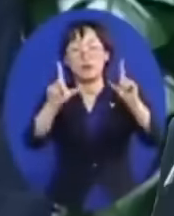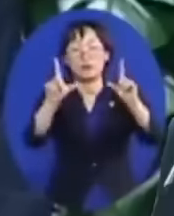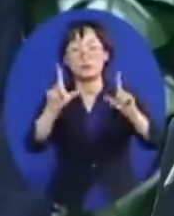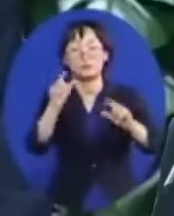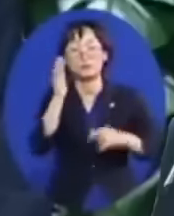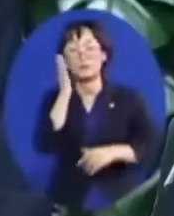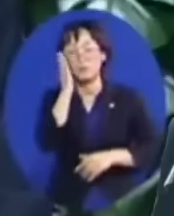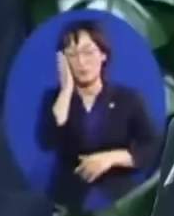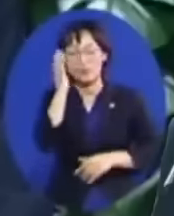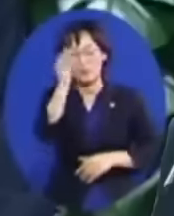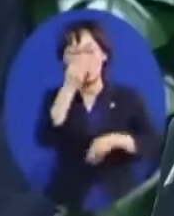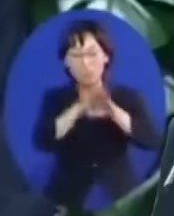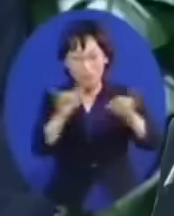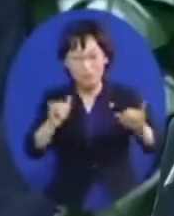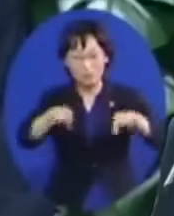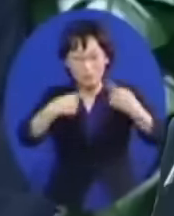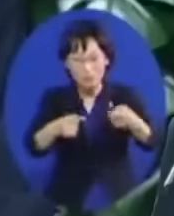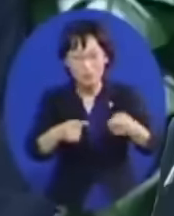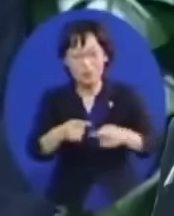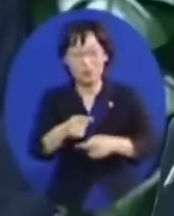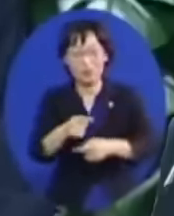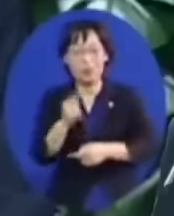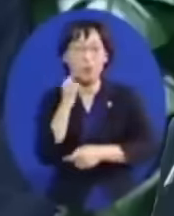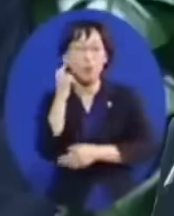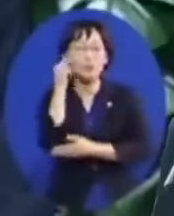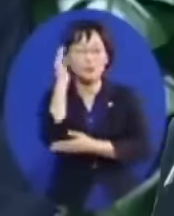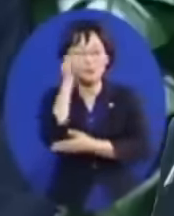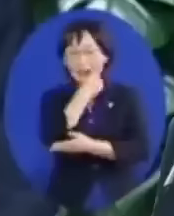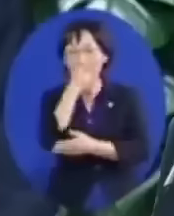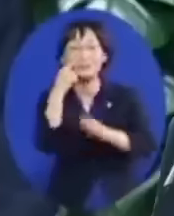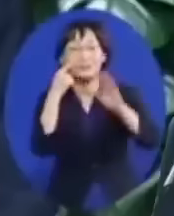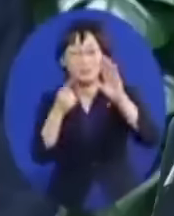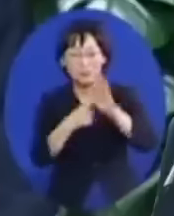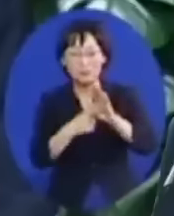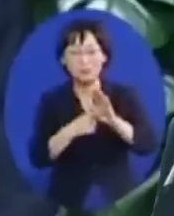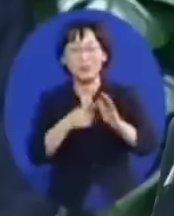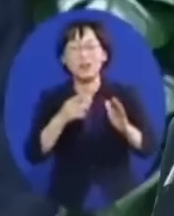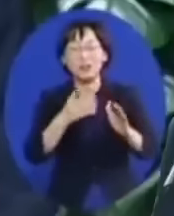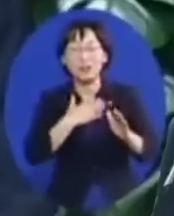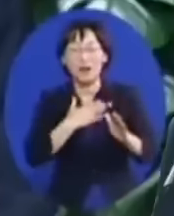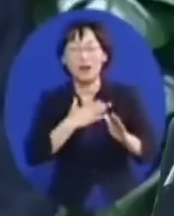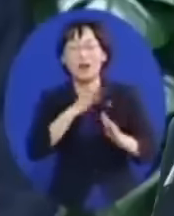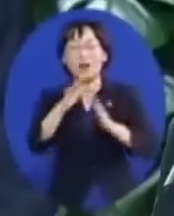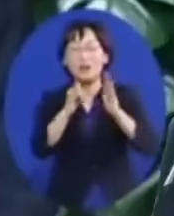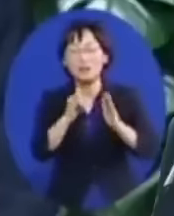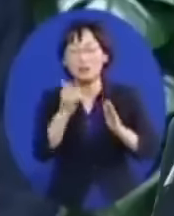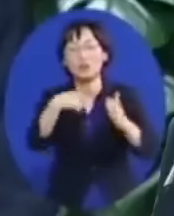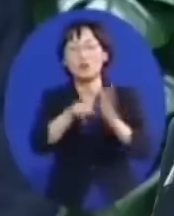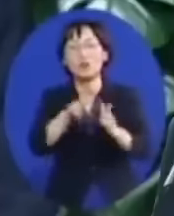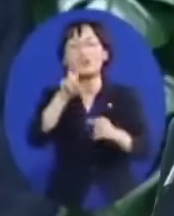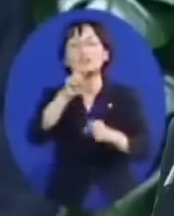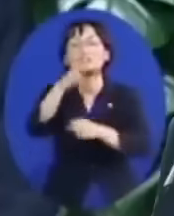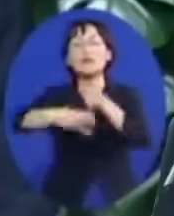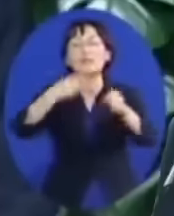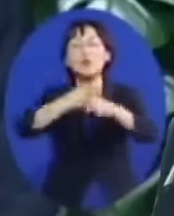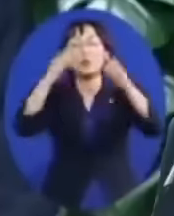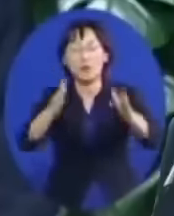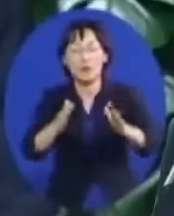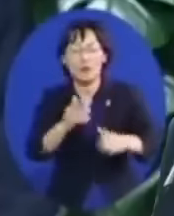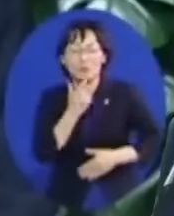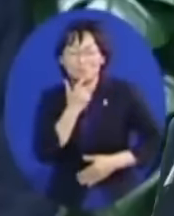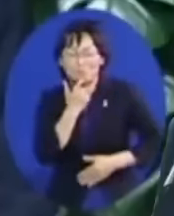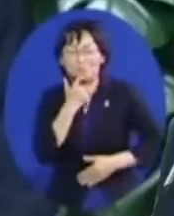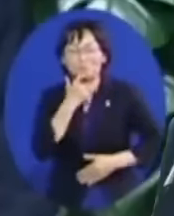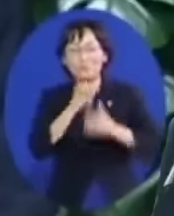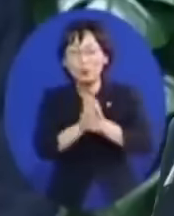성회에 참석했는데 부흥 강사가 이런 간증을 하더랍니다. 나는 우리 가족과 식구들의 구원을 위해서 23년을 줄기차게 기도한